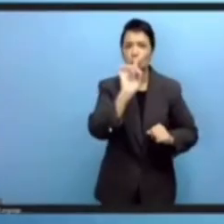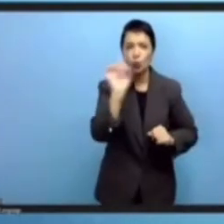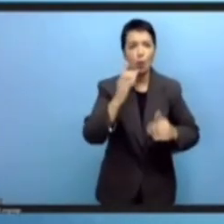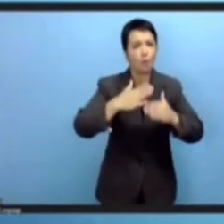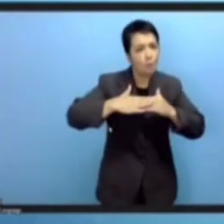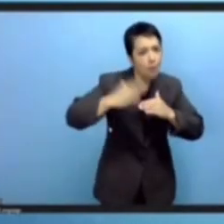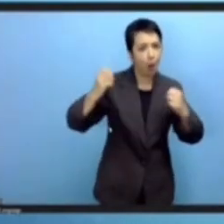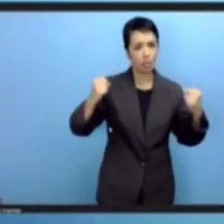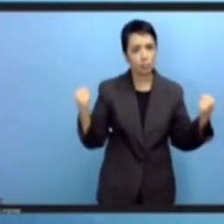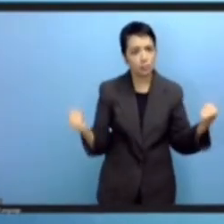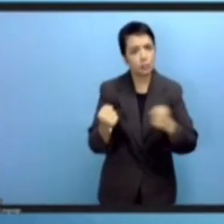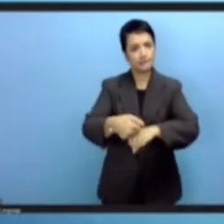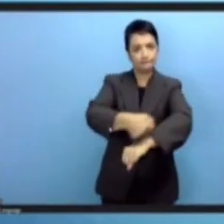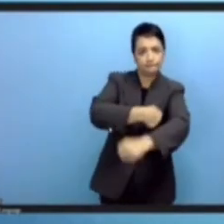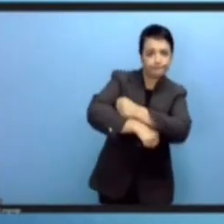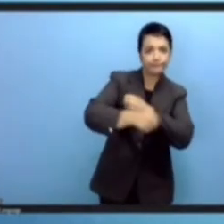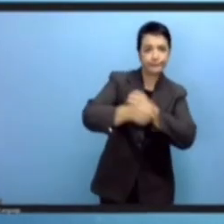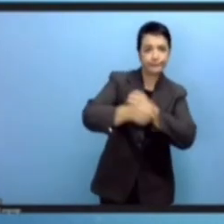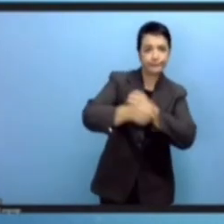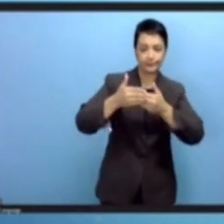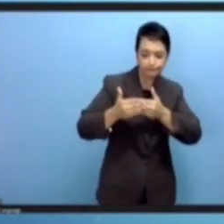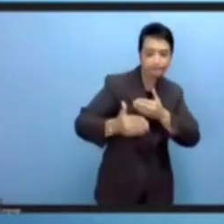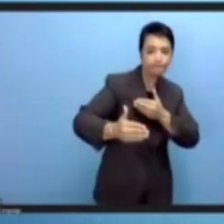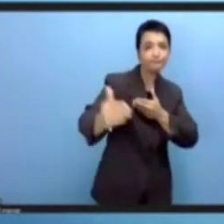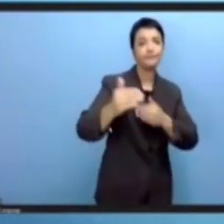Lorsque le secrétaire général a